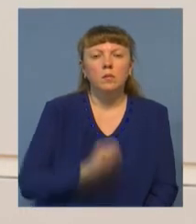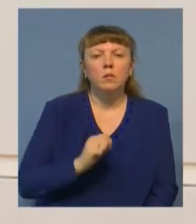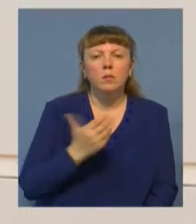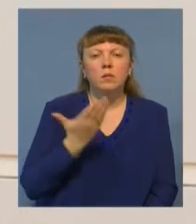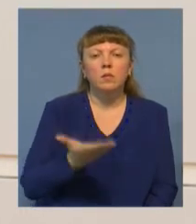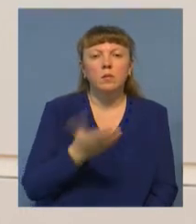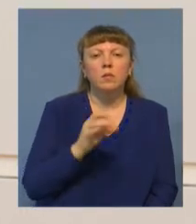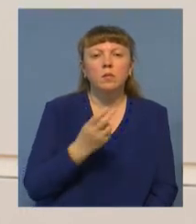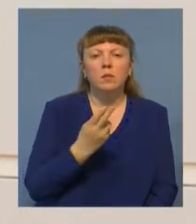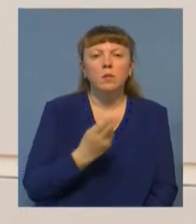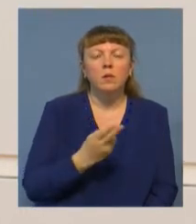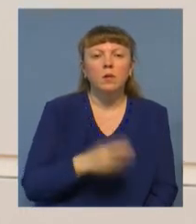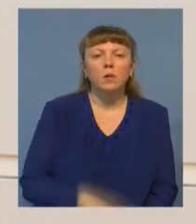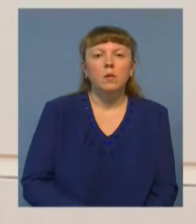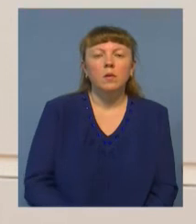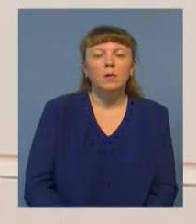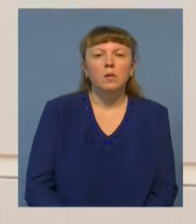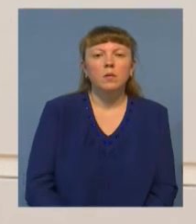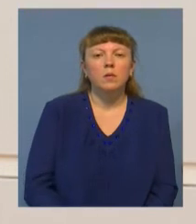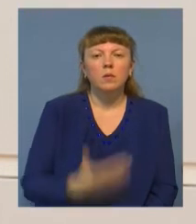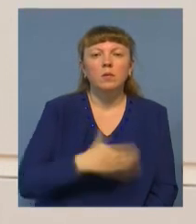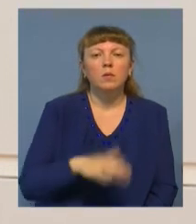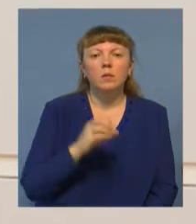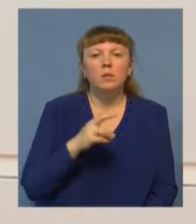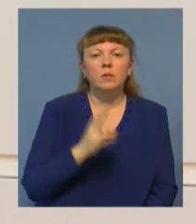ЦОМ. Угу. Обращается в департамент, который расположен